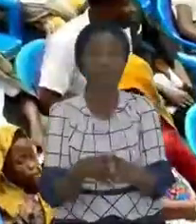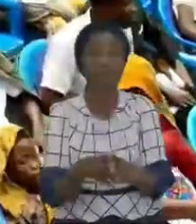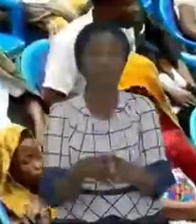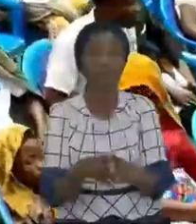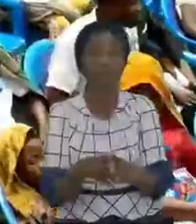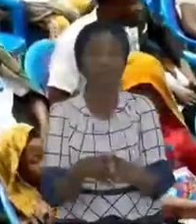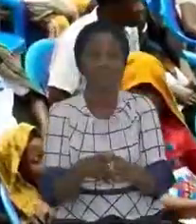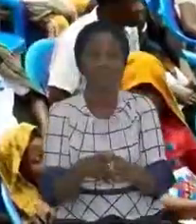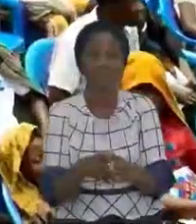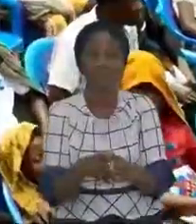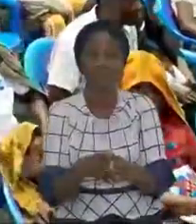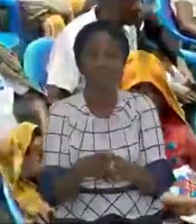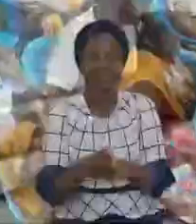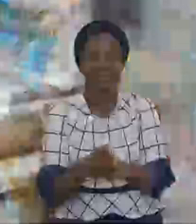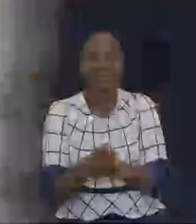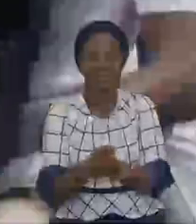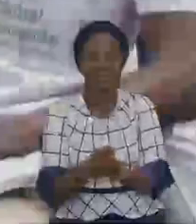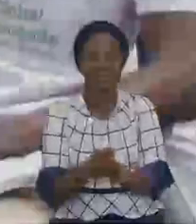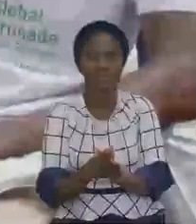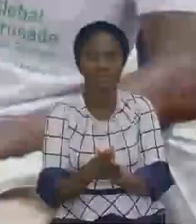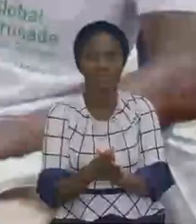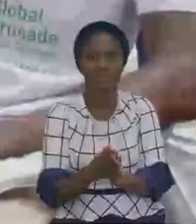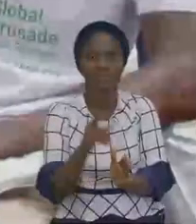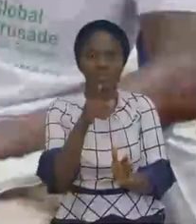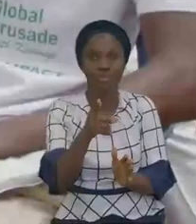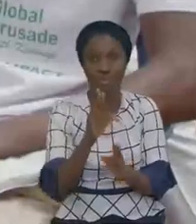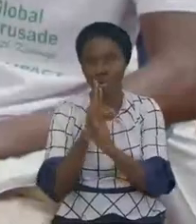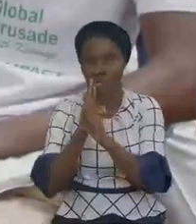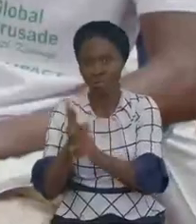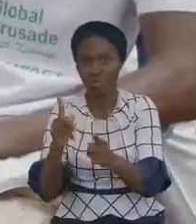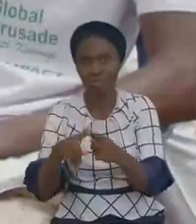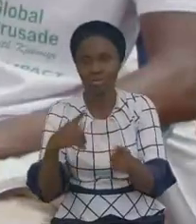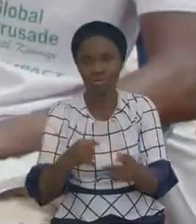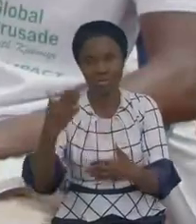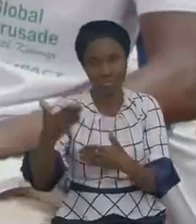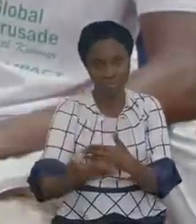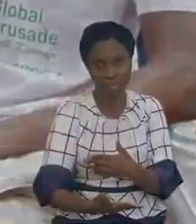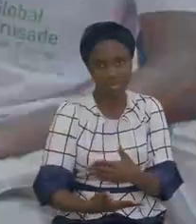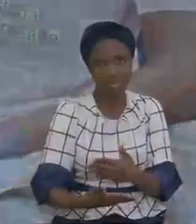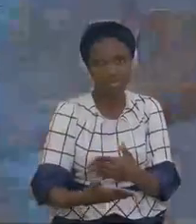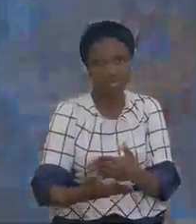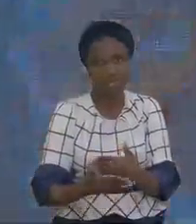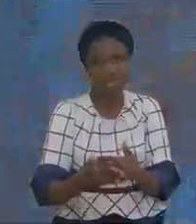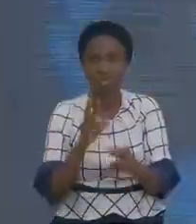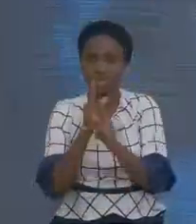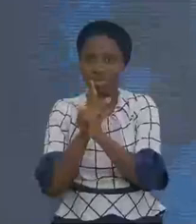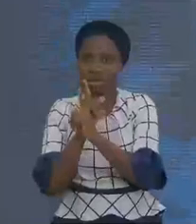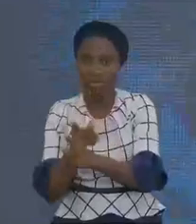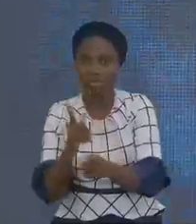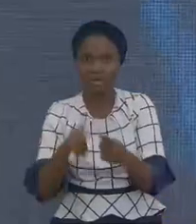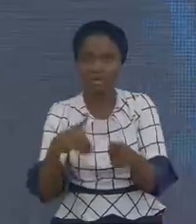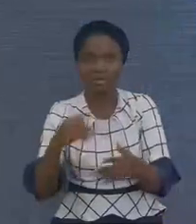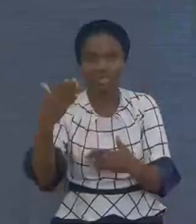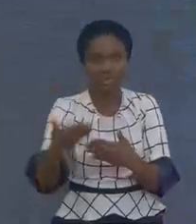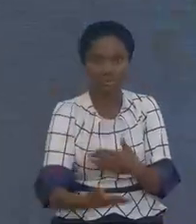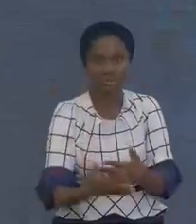Tu veux répondre à l'invitation de Christ? Venez à moi. Venez à moi. Vous